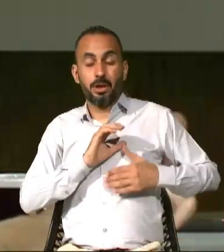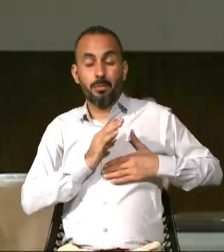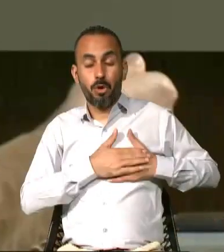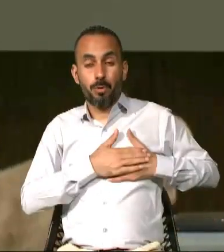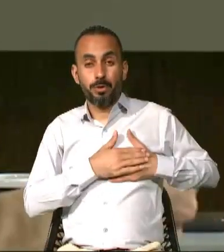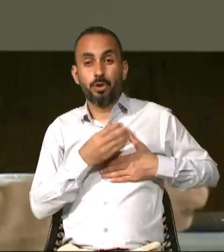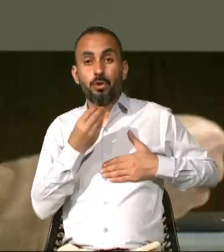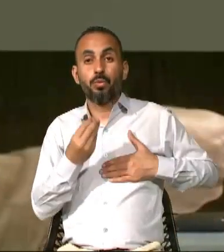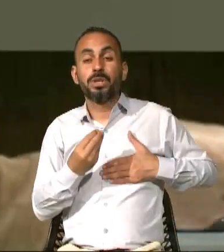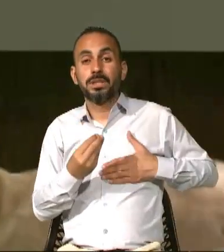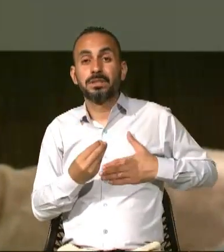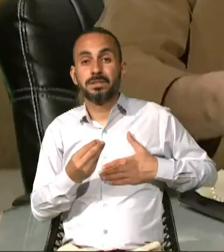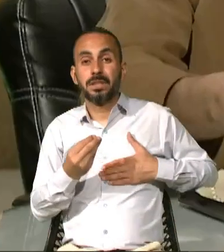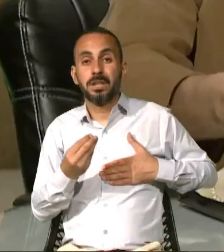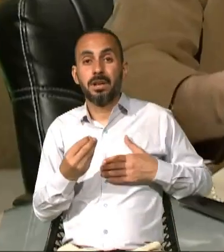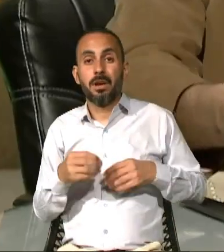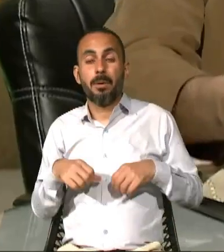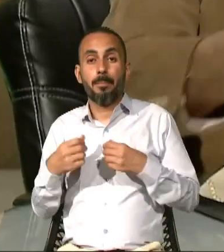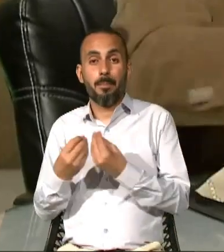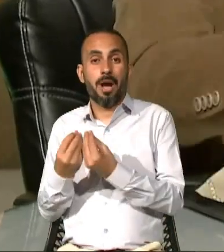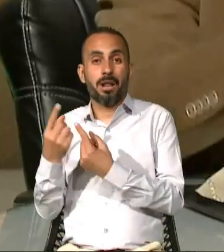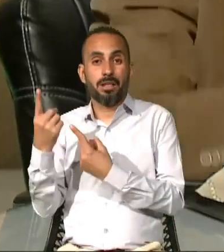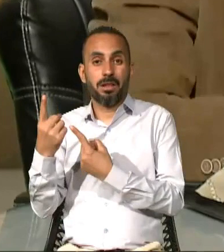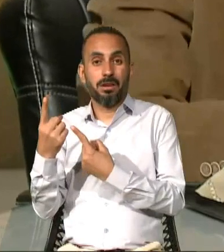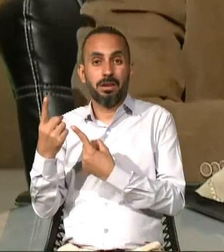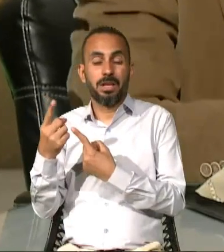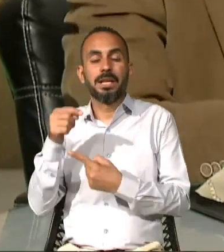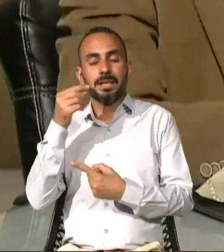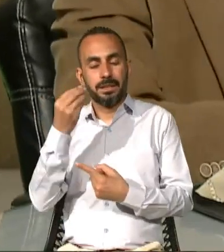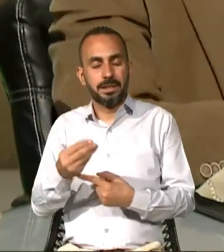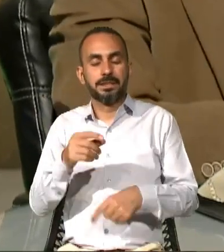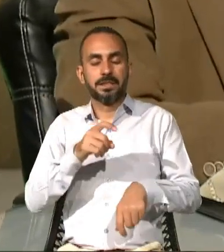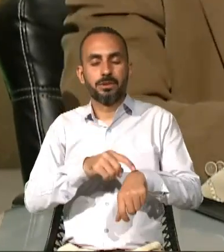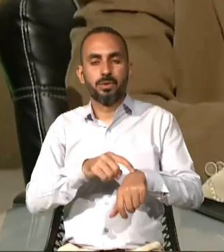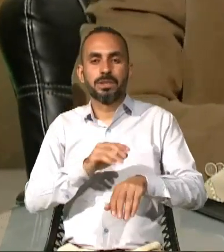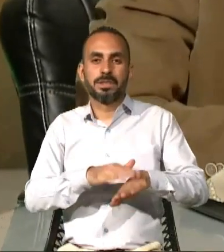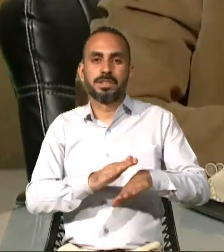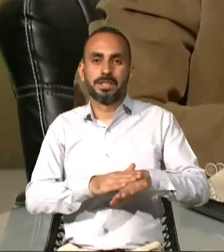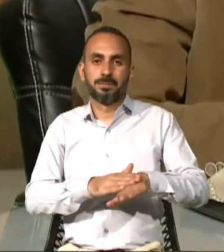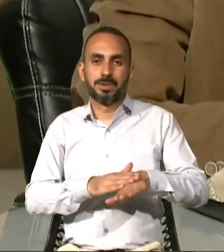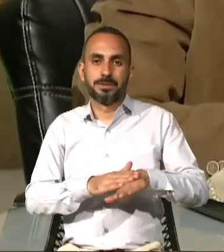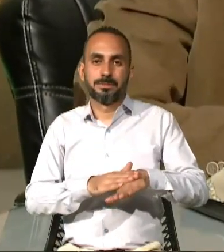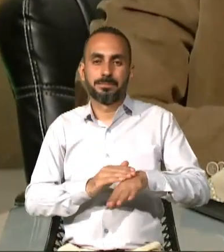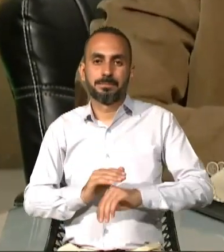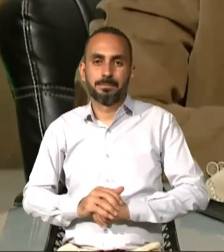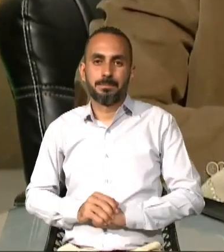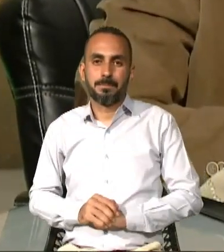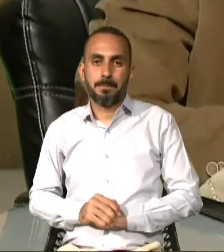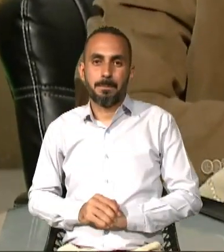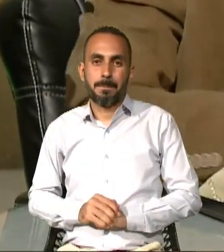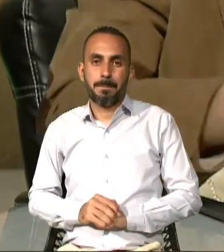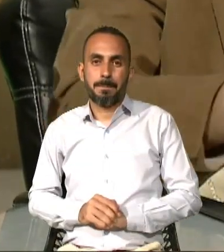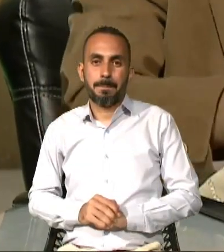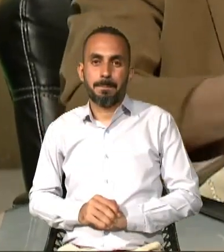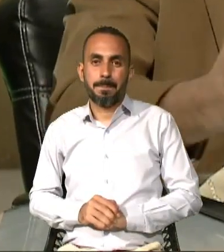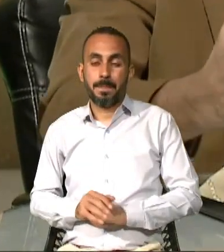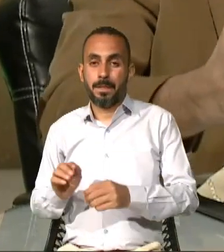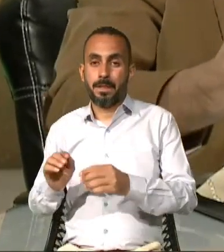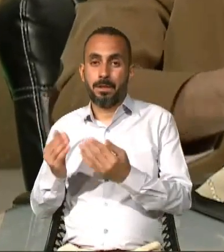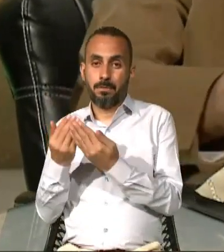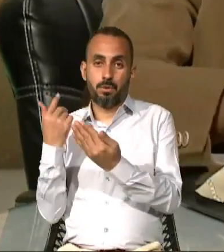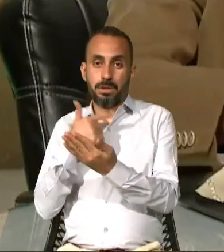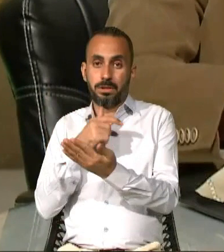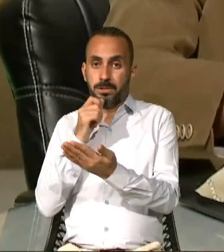انك هتموت. لسه العمر فيه بقية وخدمة. ايه الدليل؟ انه المرة التانية اللي قال فيها الرب ارفعوا عيونكم. قال ارفعوا